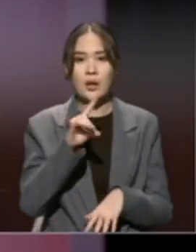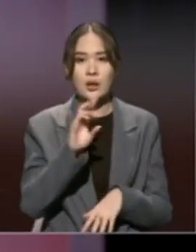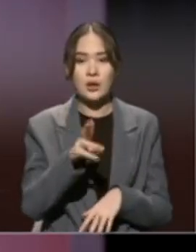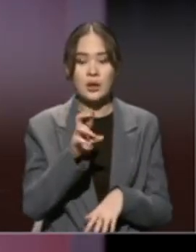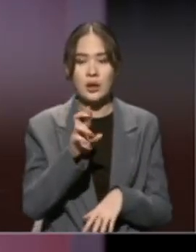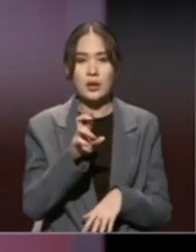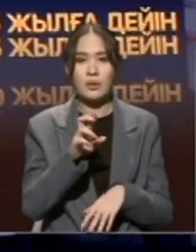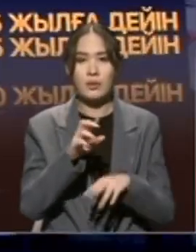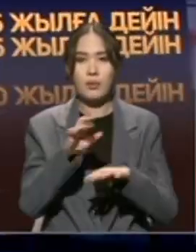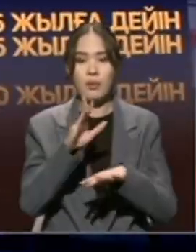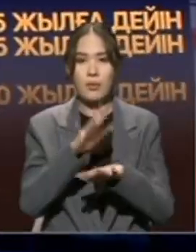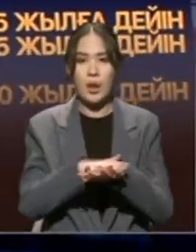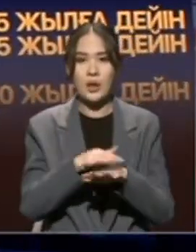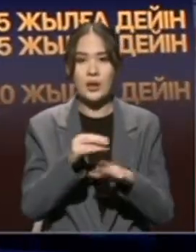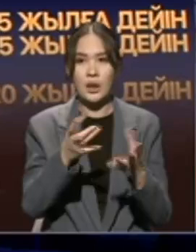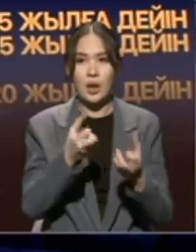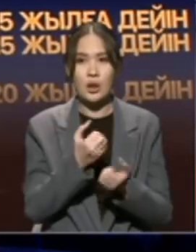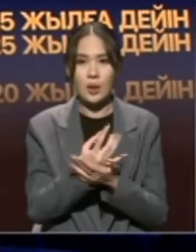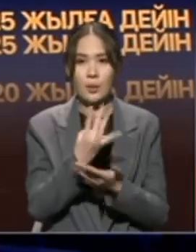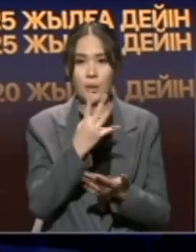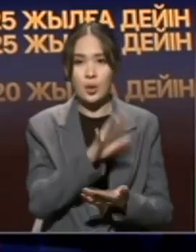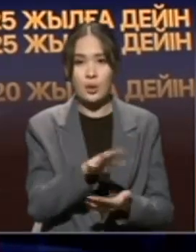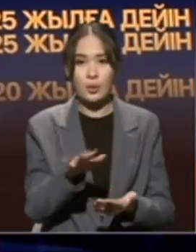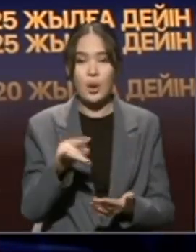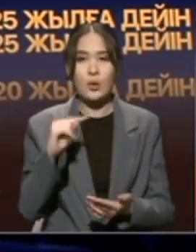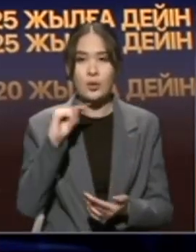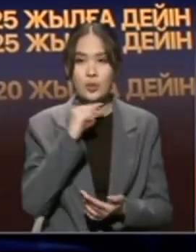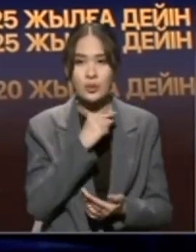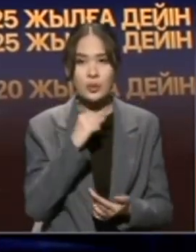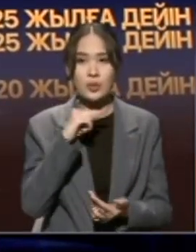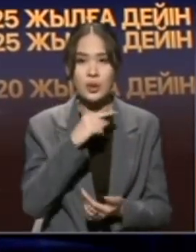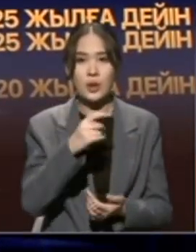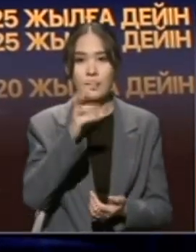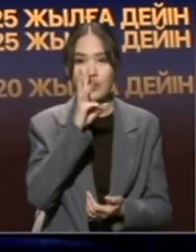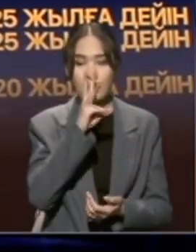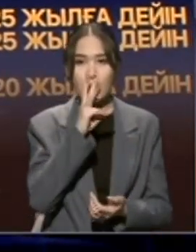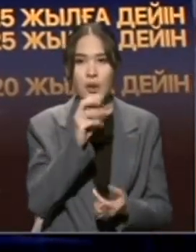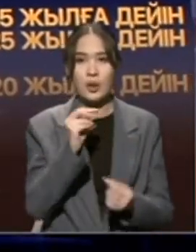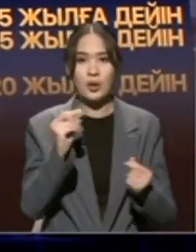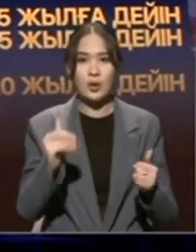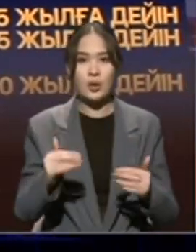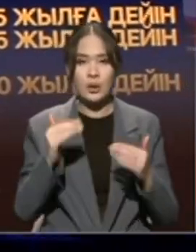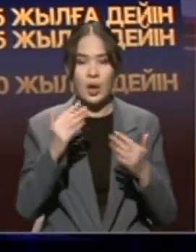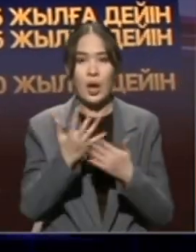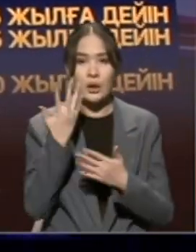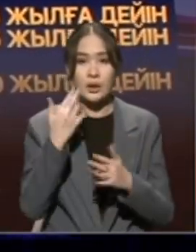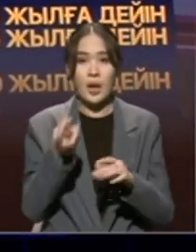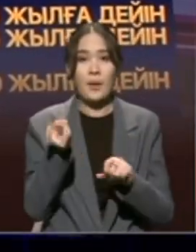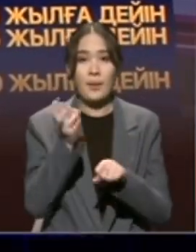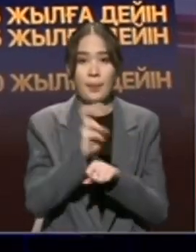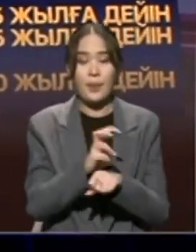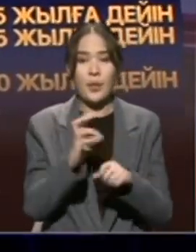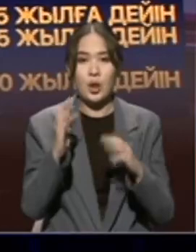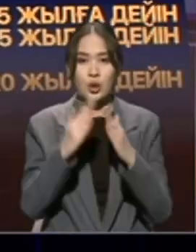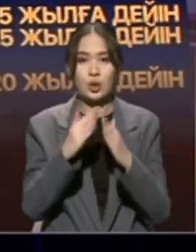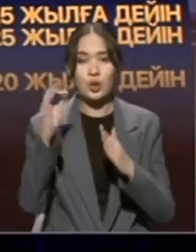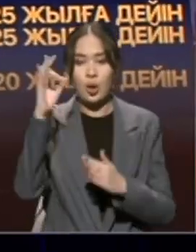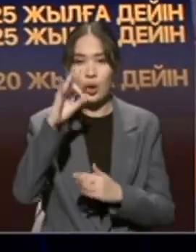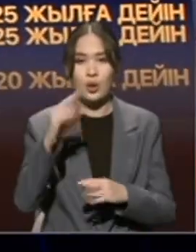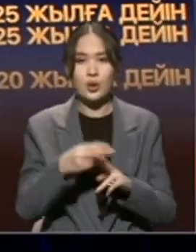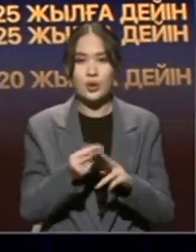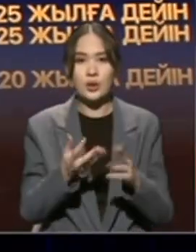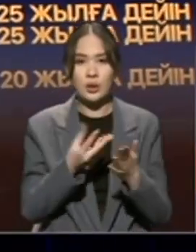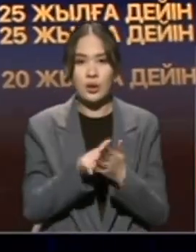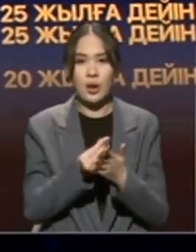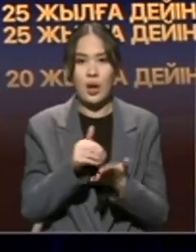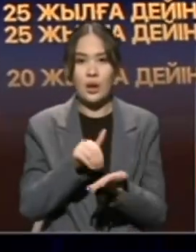сіз 4 балаңыз бола тұра мысалға үнемдеп ақшаңызды, айлығыңызды көтеріп алғыңыз келіп, барған кезде сізге сол именно социальный выплата үшін